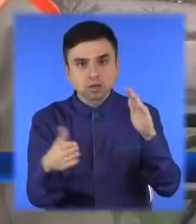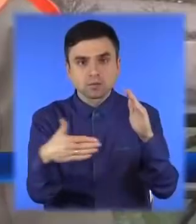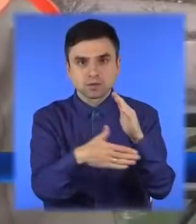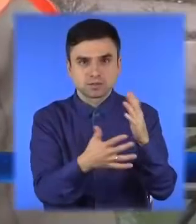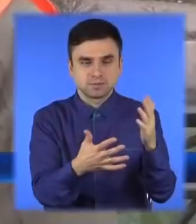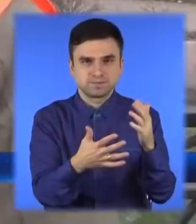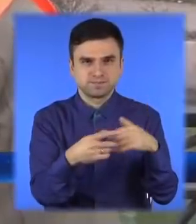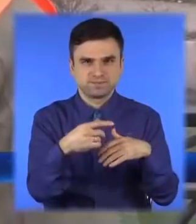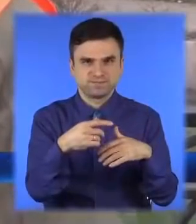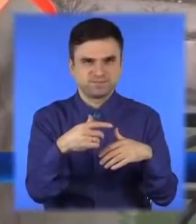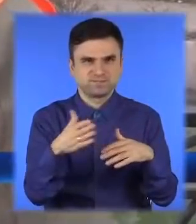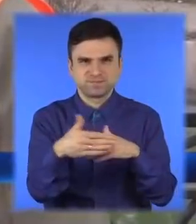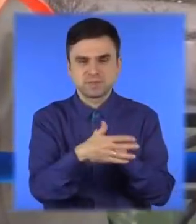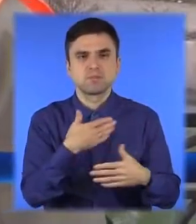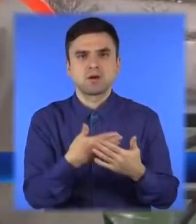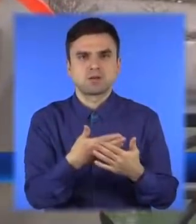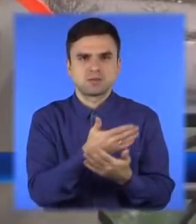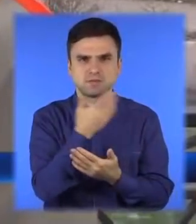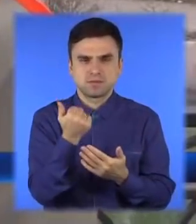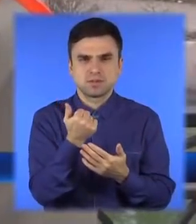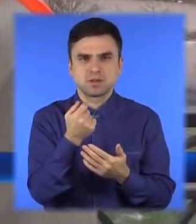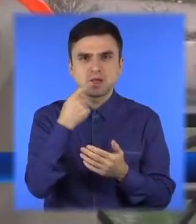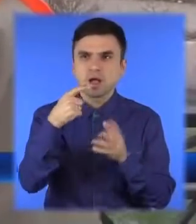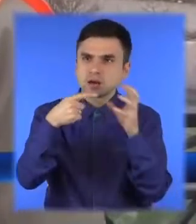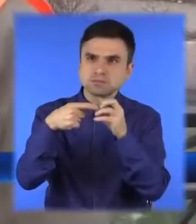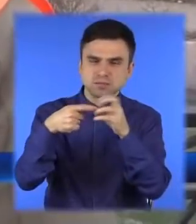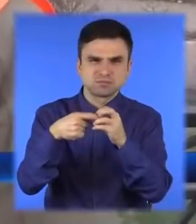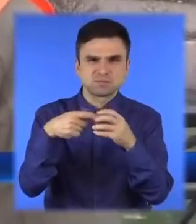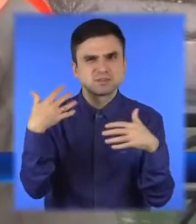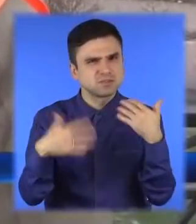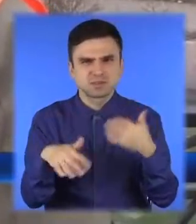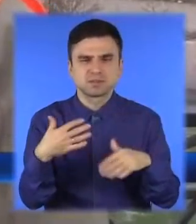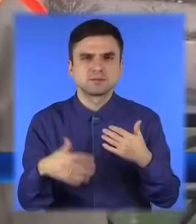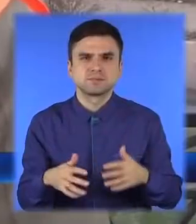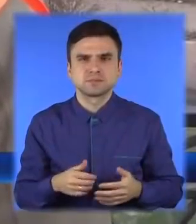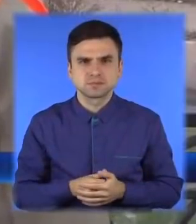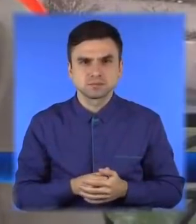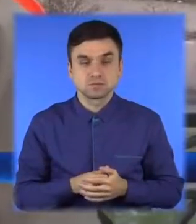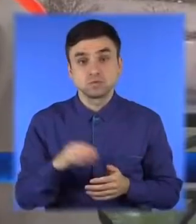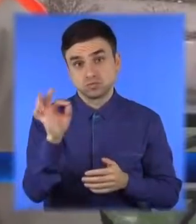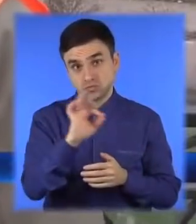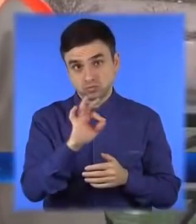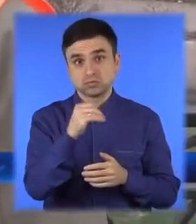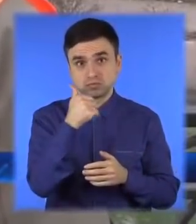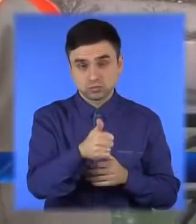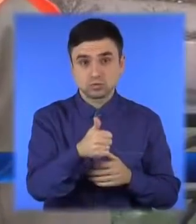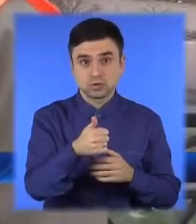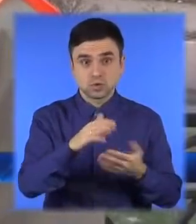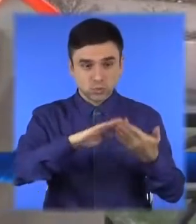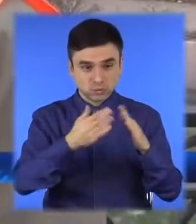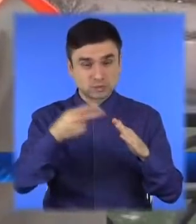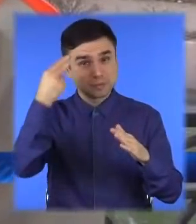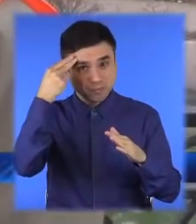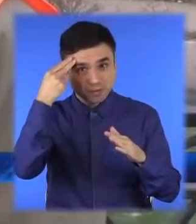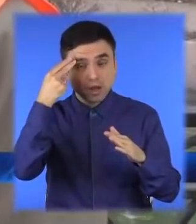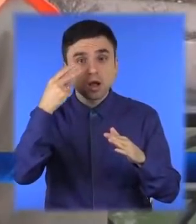доволі чувствує нехорошо і клюет, можна сказати, неактивно. Ну, это и хорошо, потому что в таких условиях как